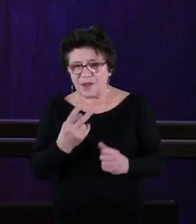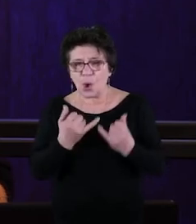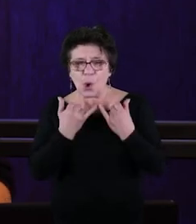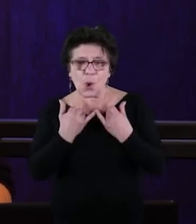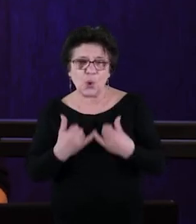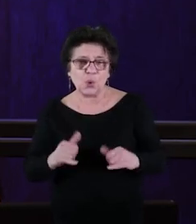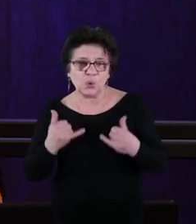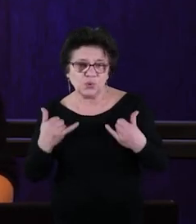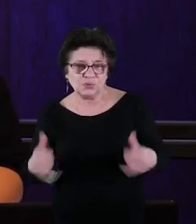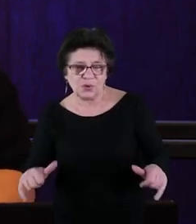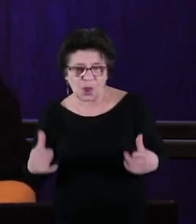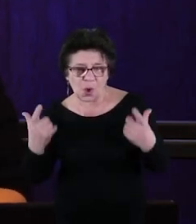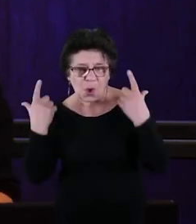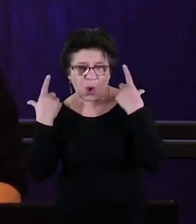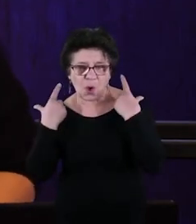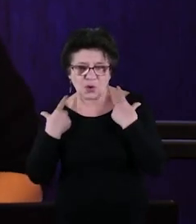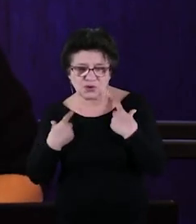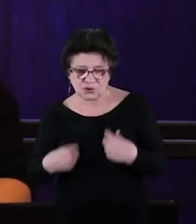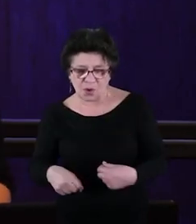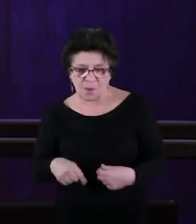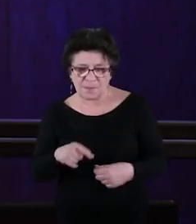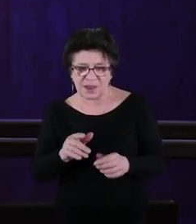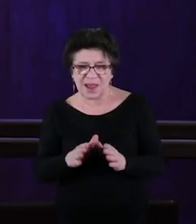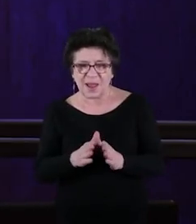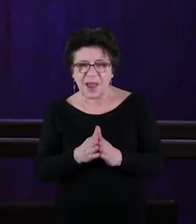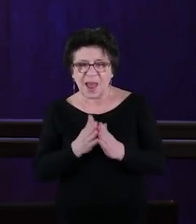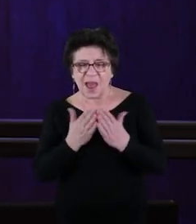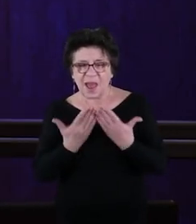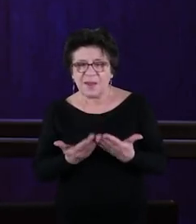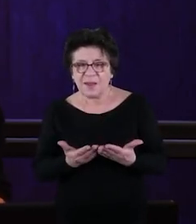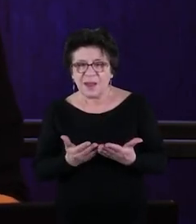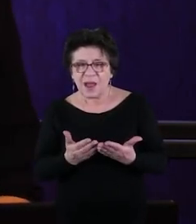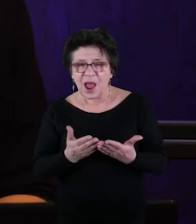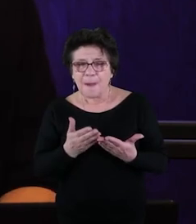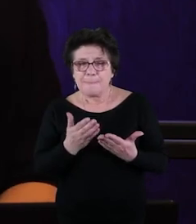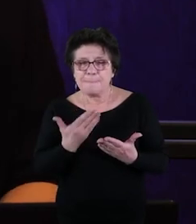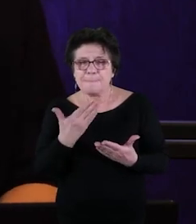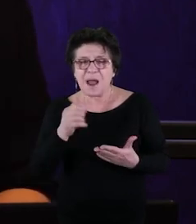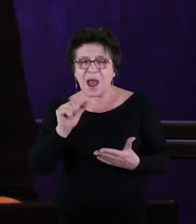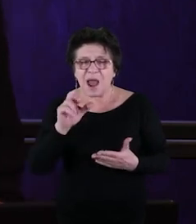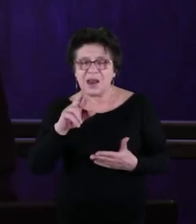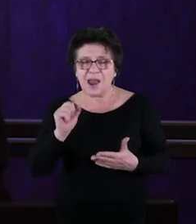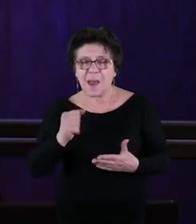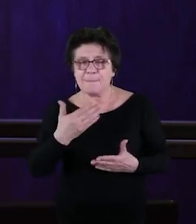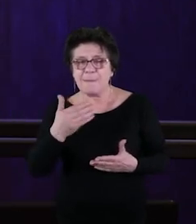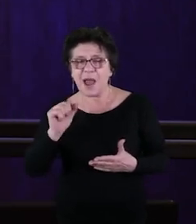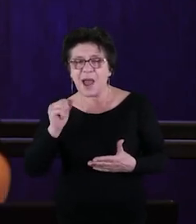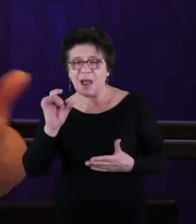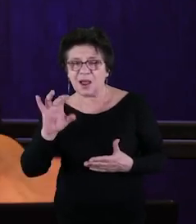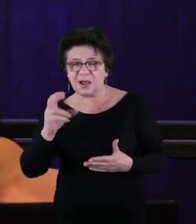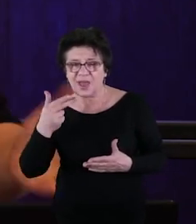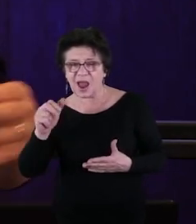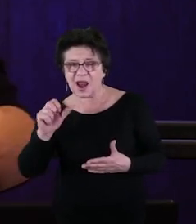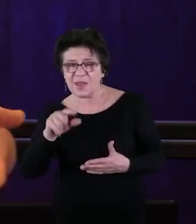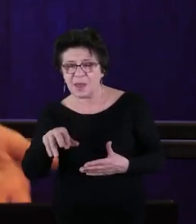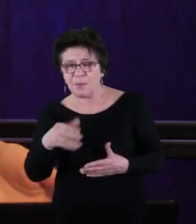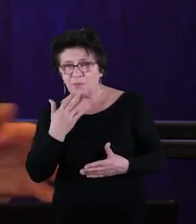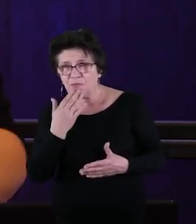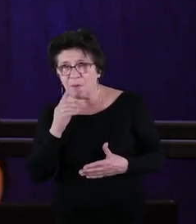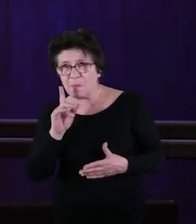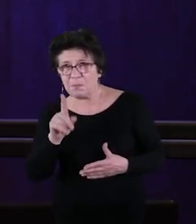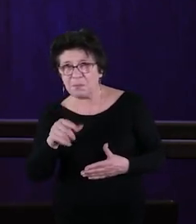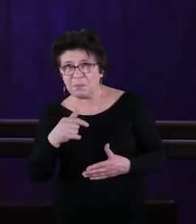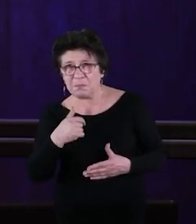Testamentu i naprawdę kto zasiał taką że Maria Magdalena była jawno